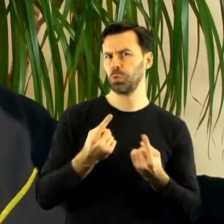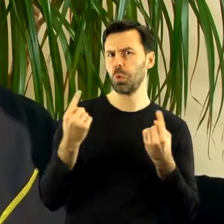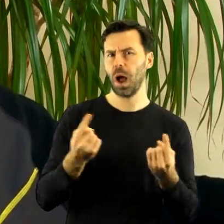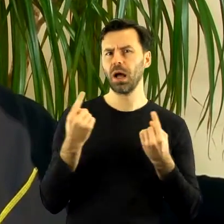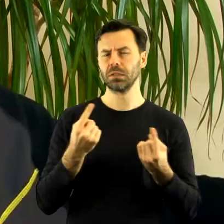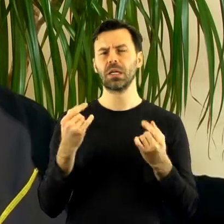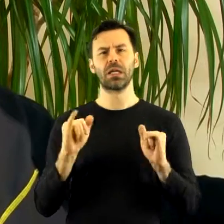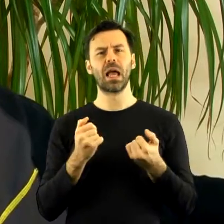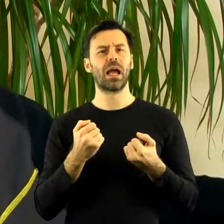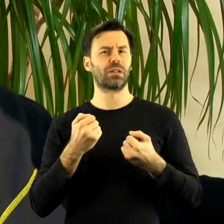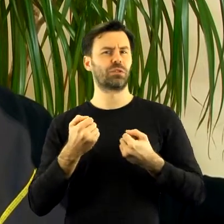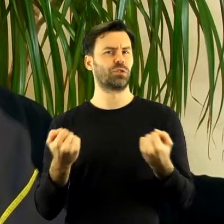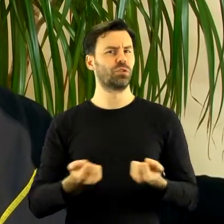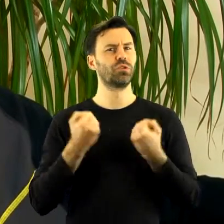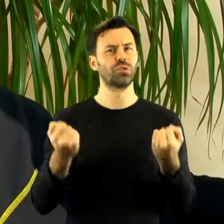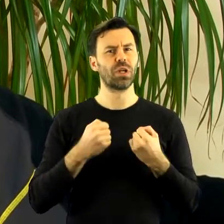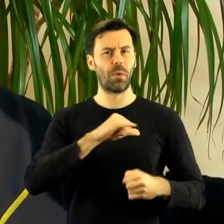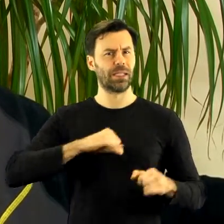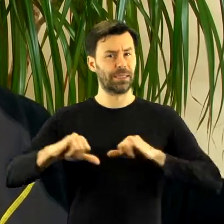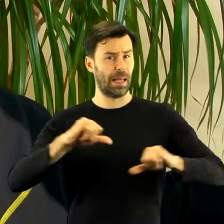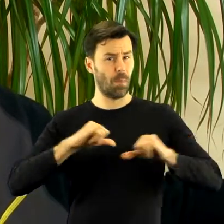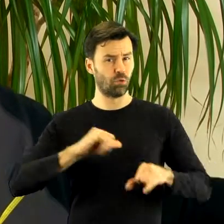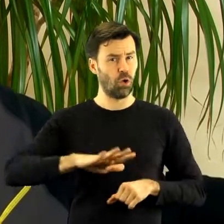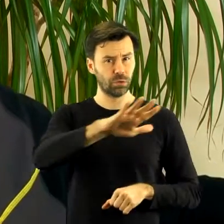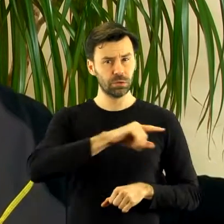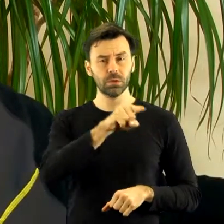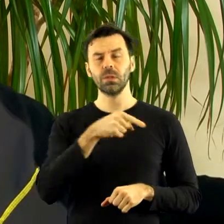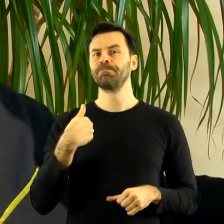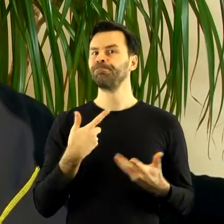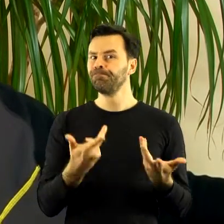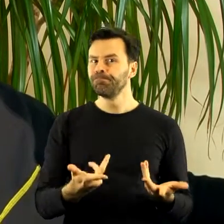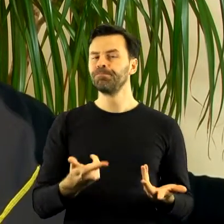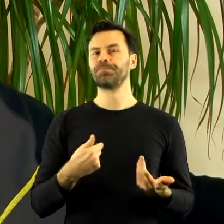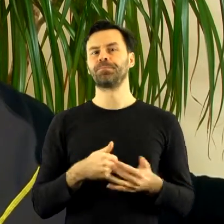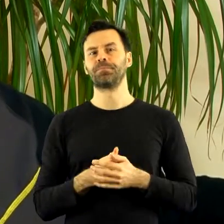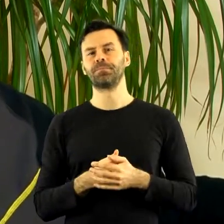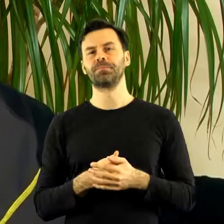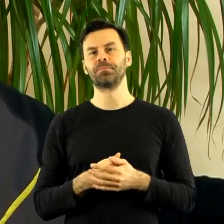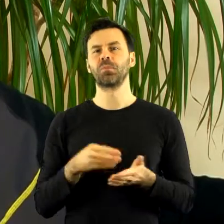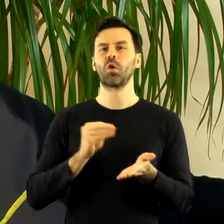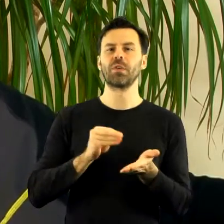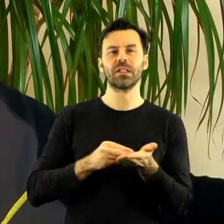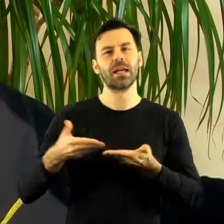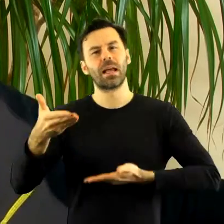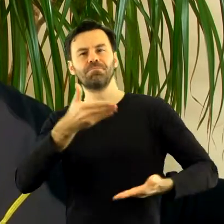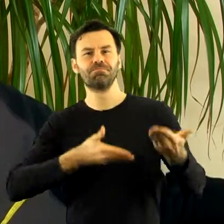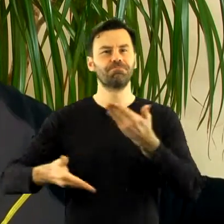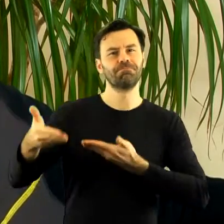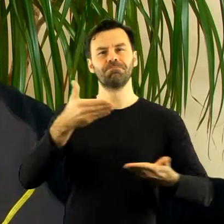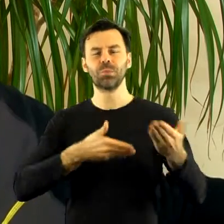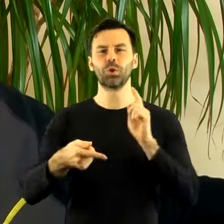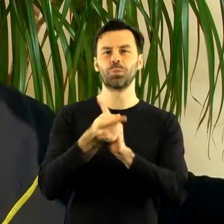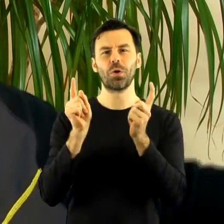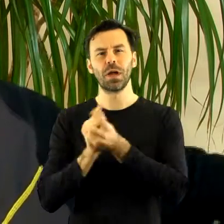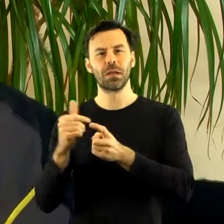podobne spostrzeżenia co do funkcjonowania samorządu. I zaczęły się takie wspólne spotkania,